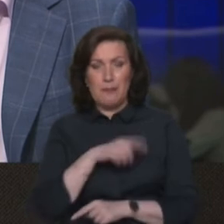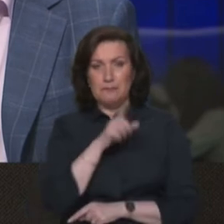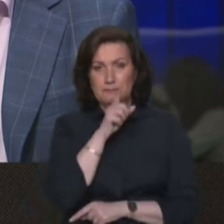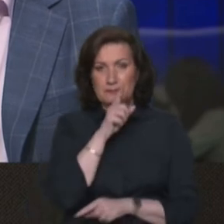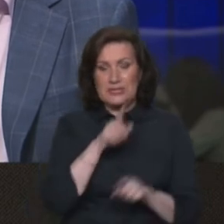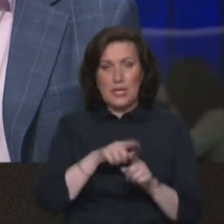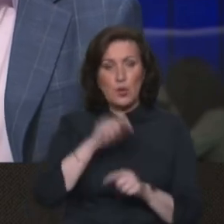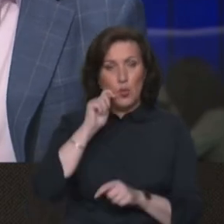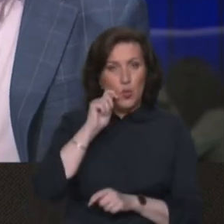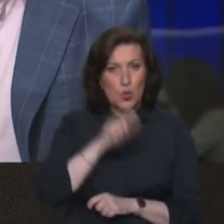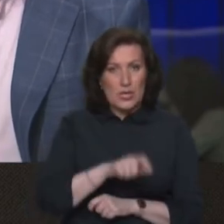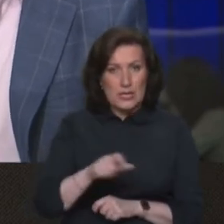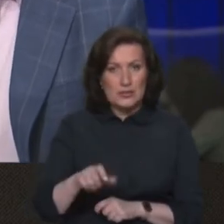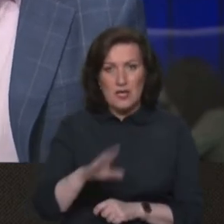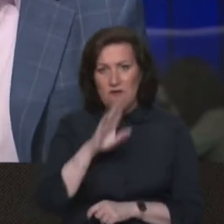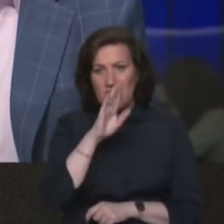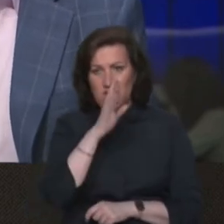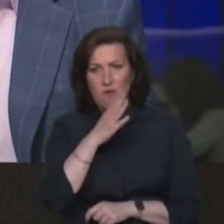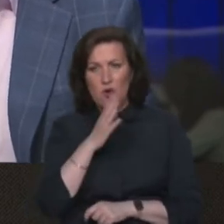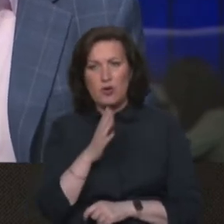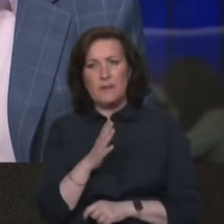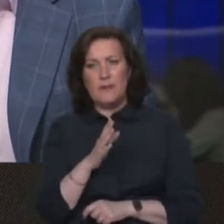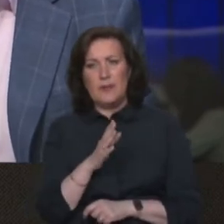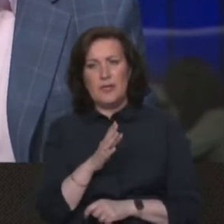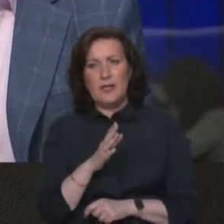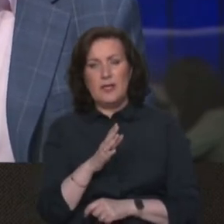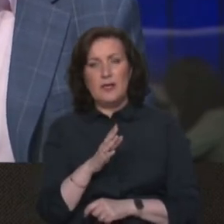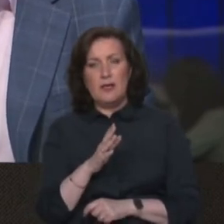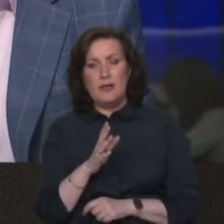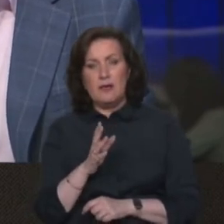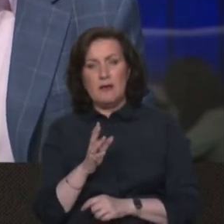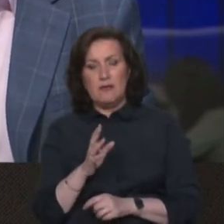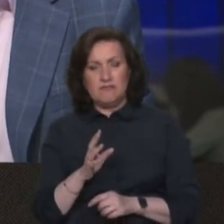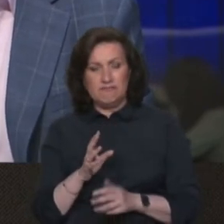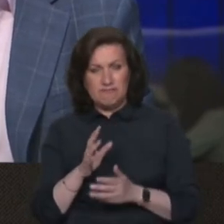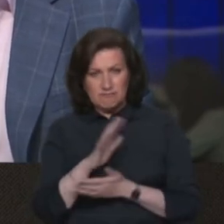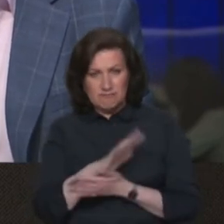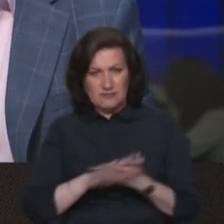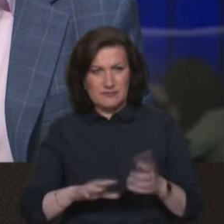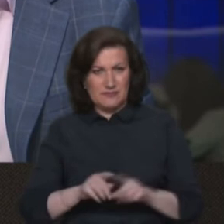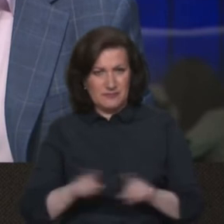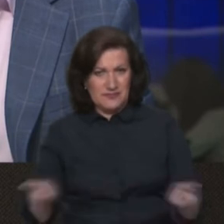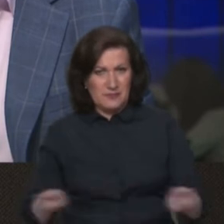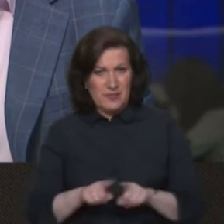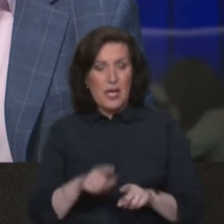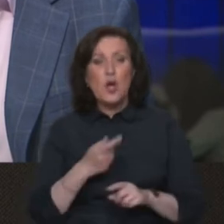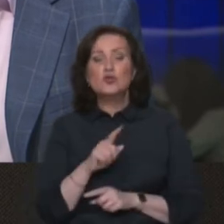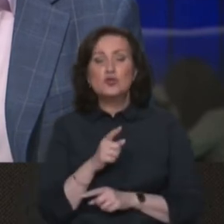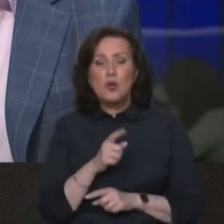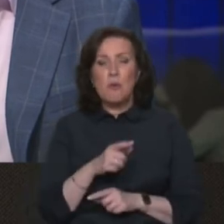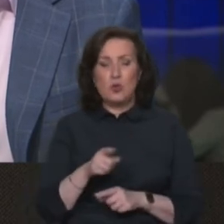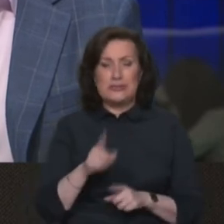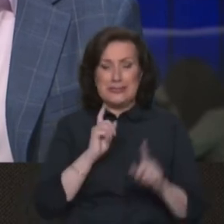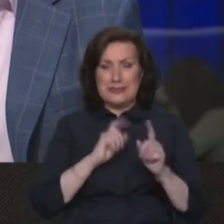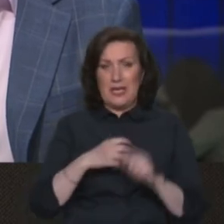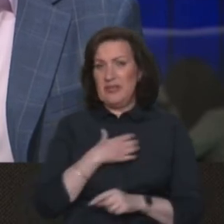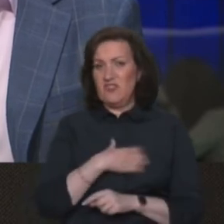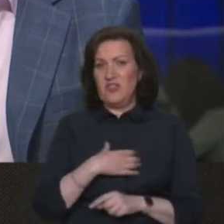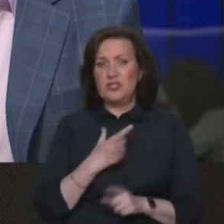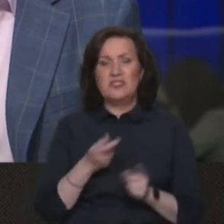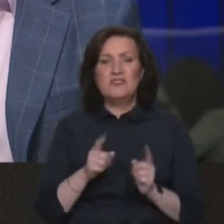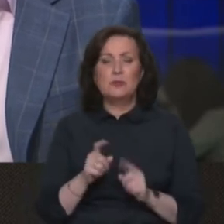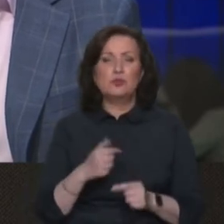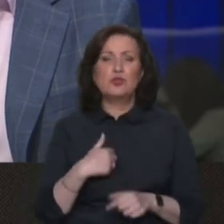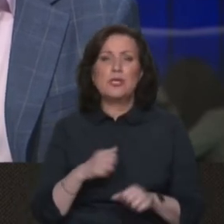мовчаємо як українці, ворог війде в це місце. Це чому цей саміт є важливий. Не в тім, що я